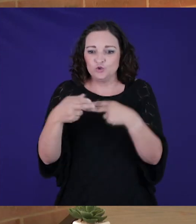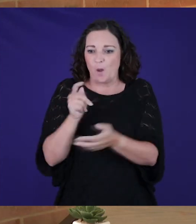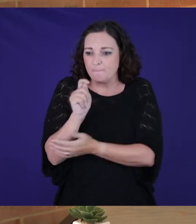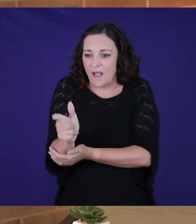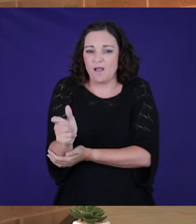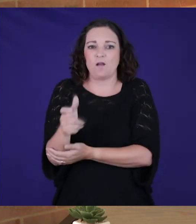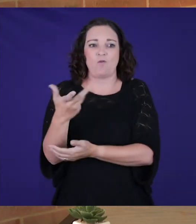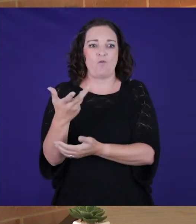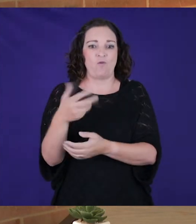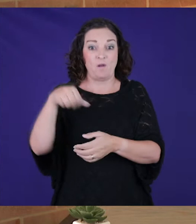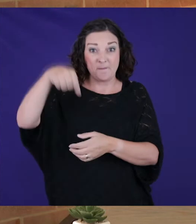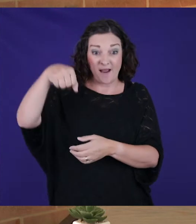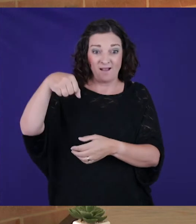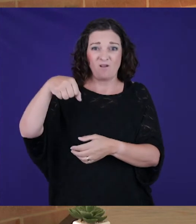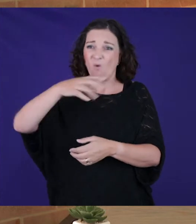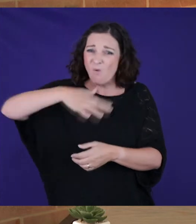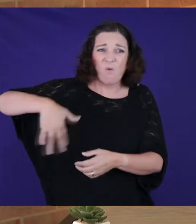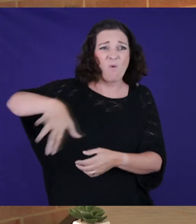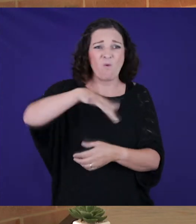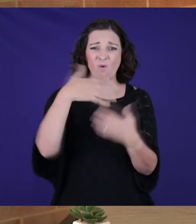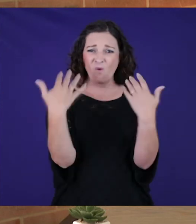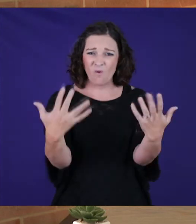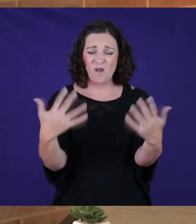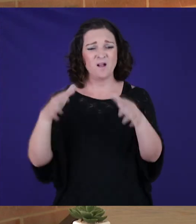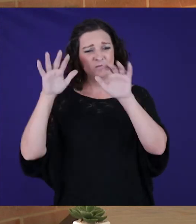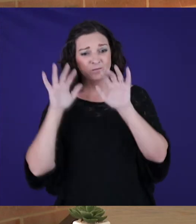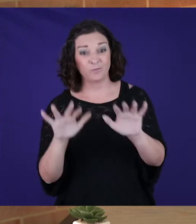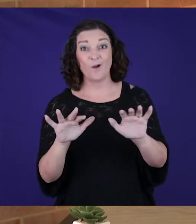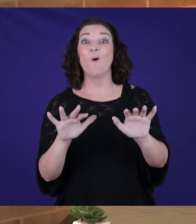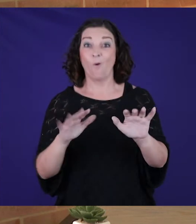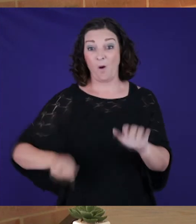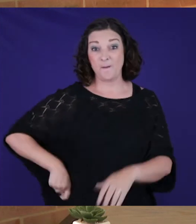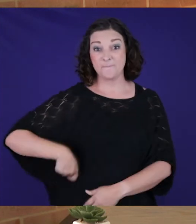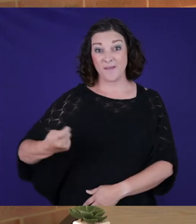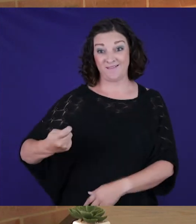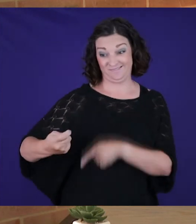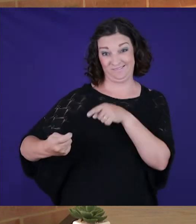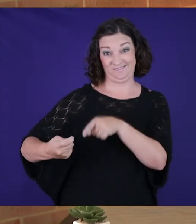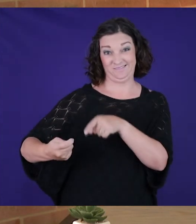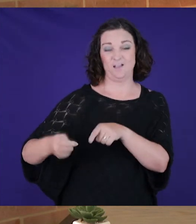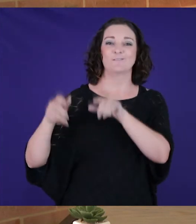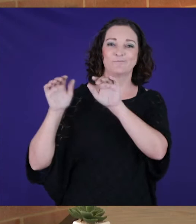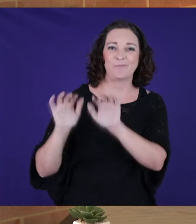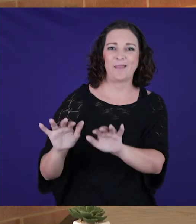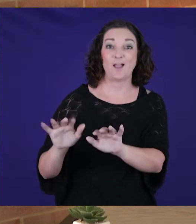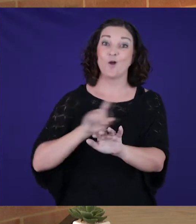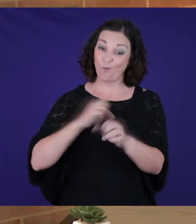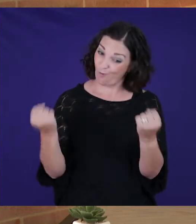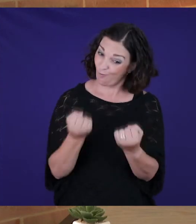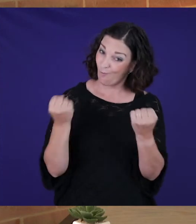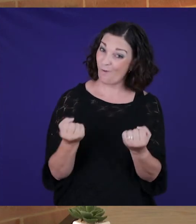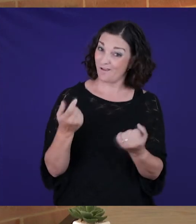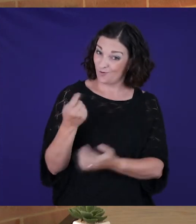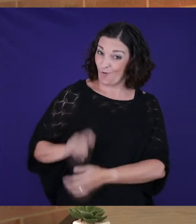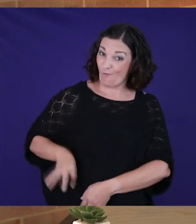het om te kan betaal, en die hande wat dit in die sakkies pak, seën die hande wat daarvoor betaal het. Ons vergeet, daar's iemand wat gewerk het, sodat ons daai kos kan koop. Seën